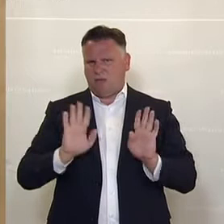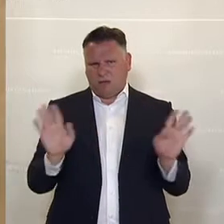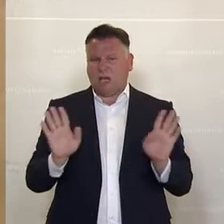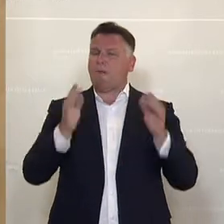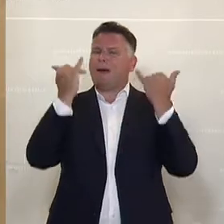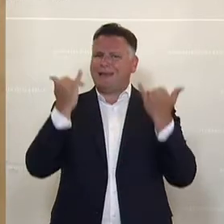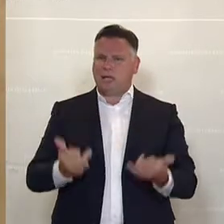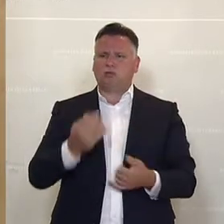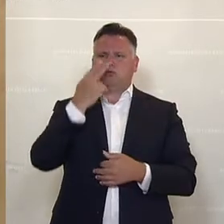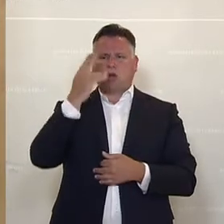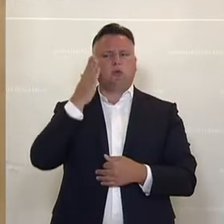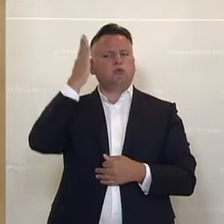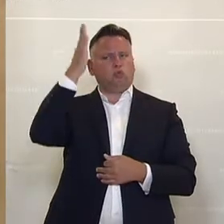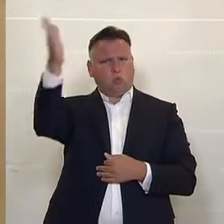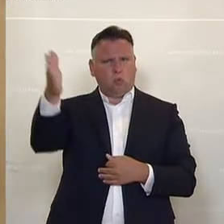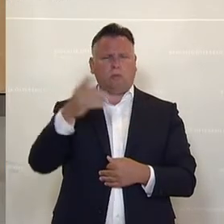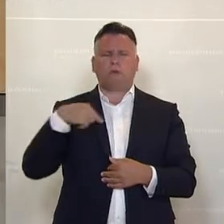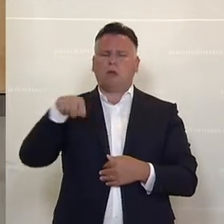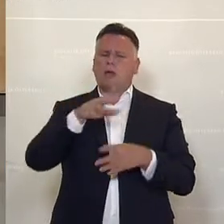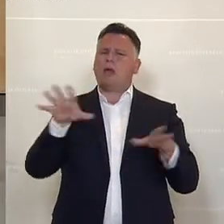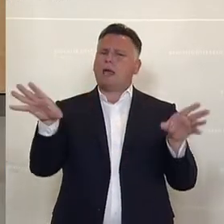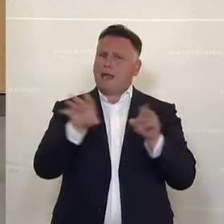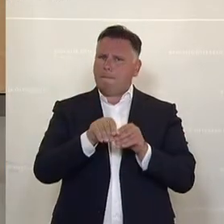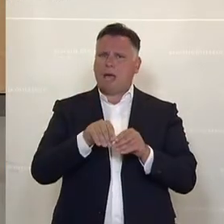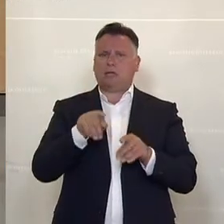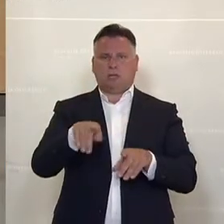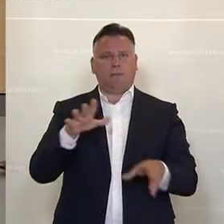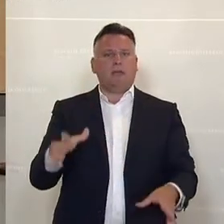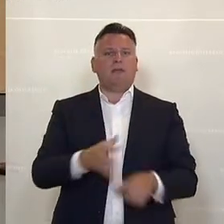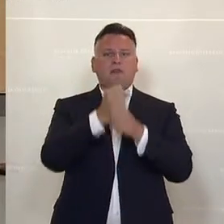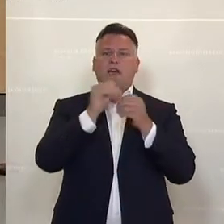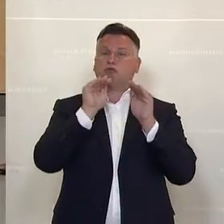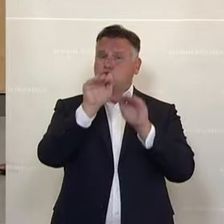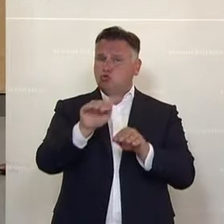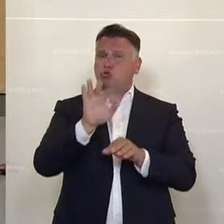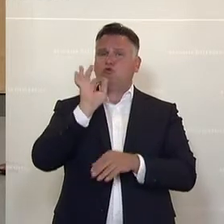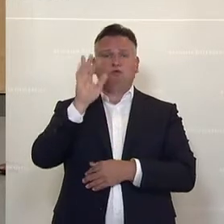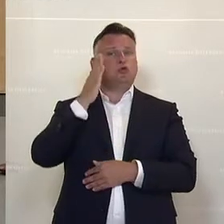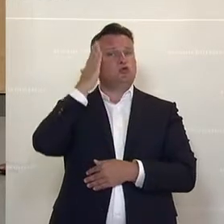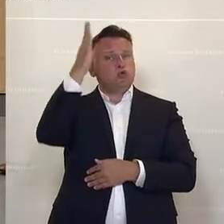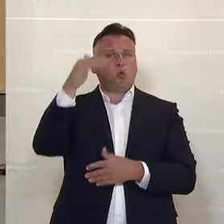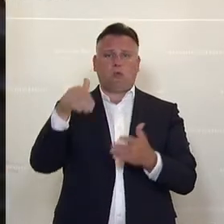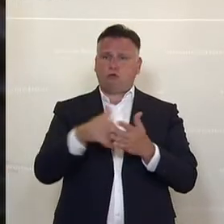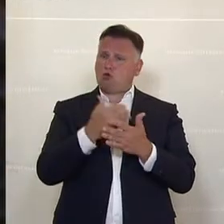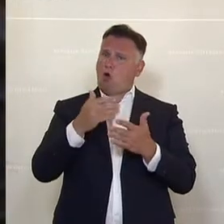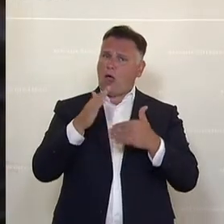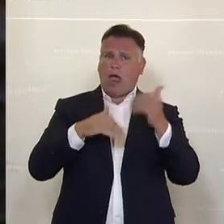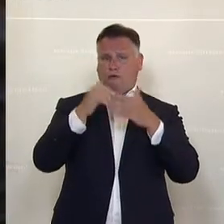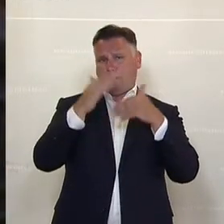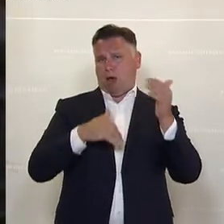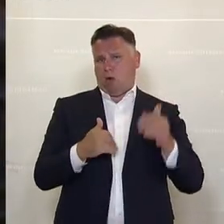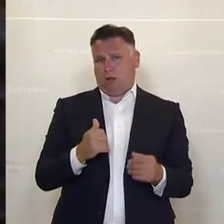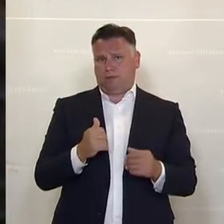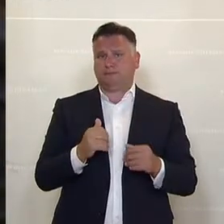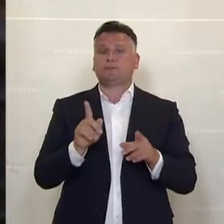jetzt in die Zukunft und wir bauen jetzt gemeinsam diesen Verfassungsschutz für die Zukunft neu auf. Und das Hauptproblem war